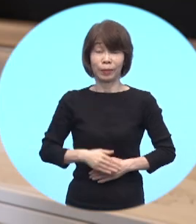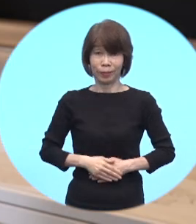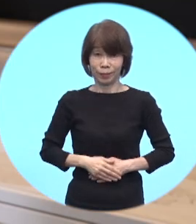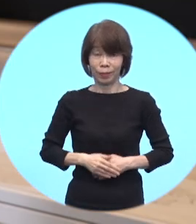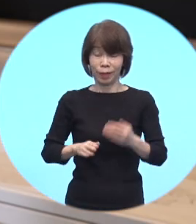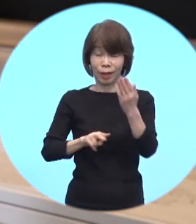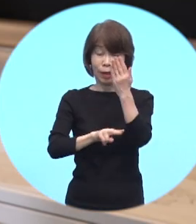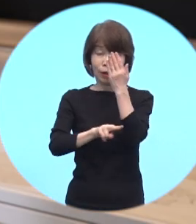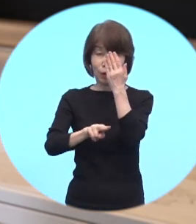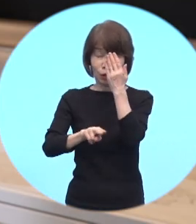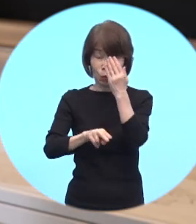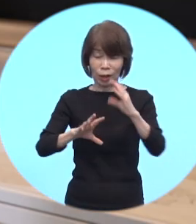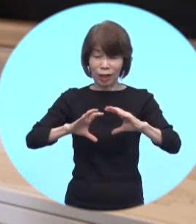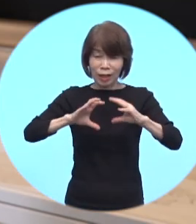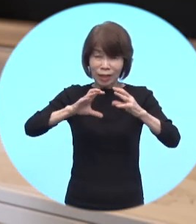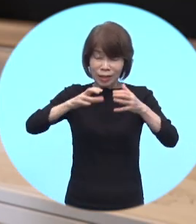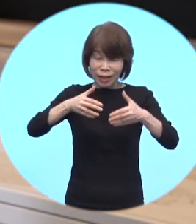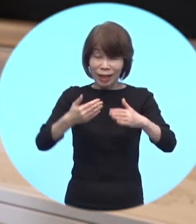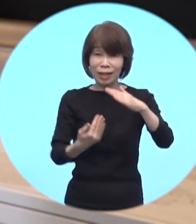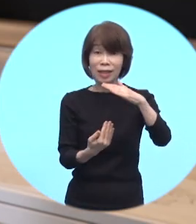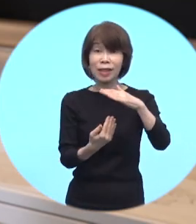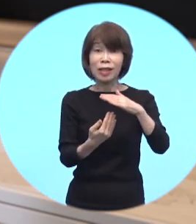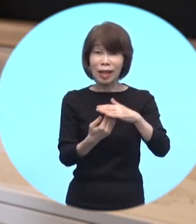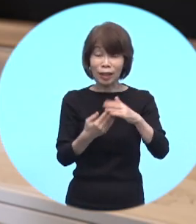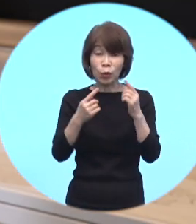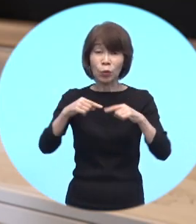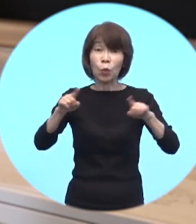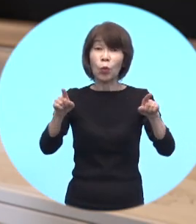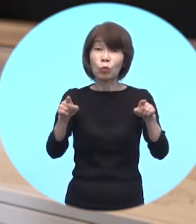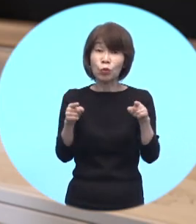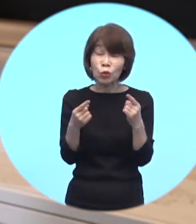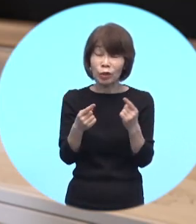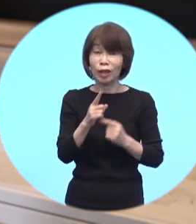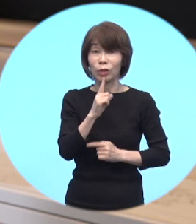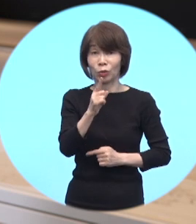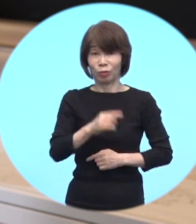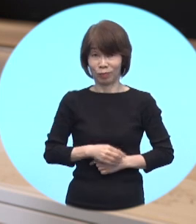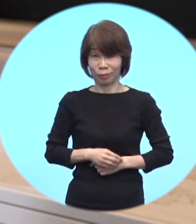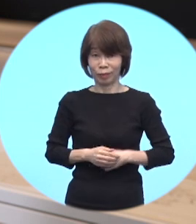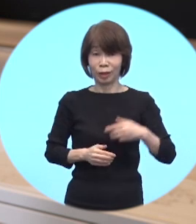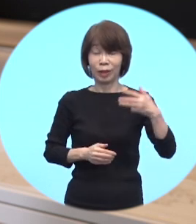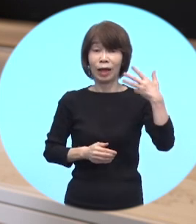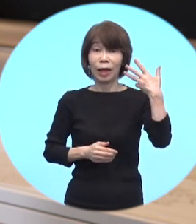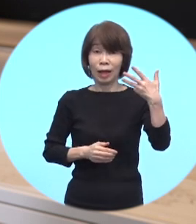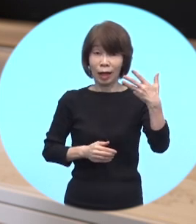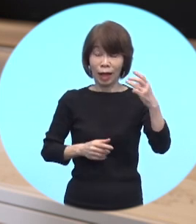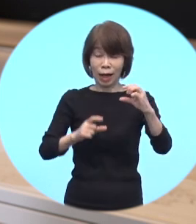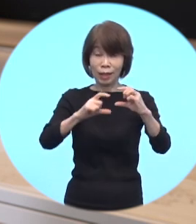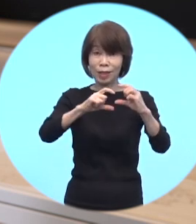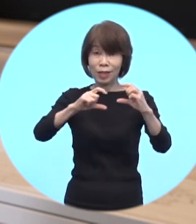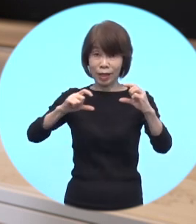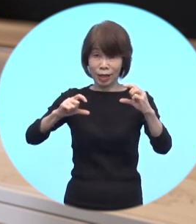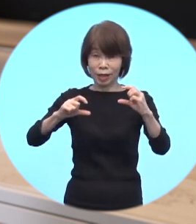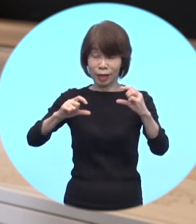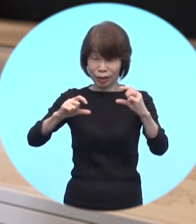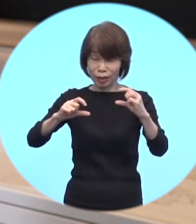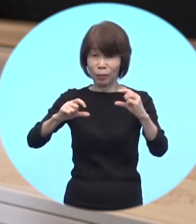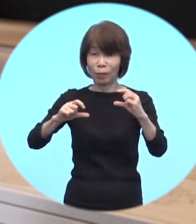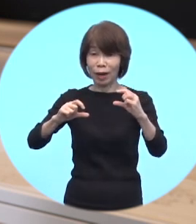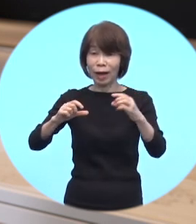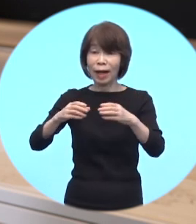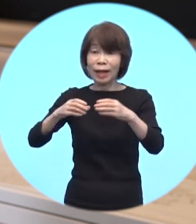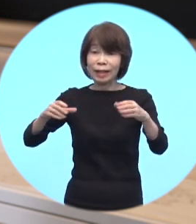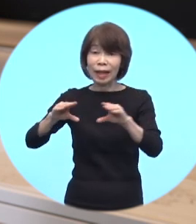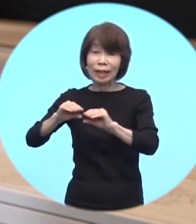能は世界最古のミュージカルと評されます。8世紀に大陸から伝来してきた芸をもとに、